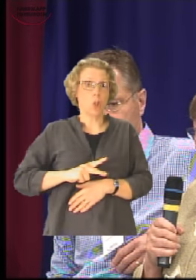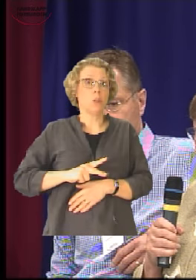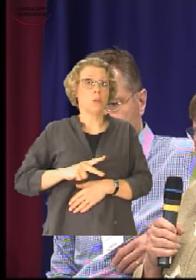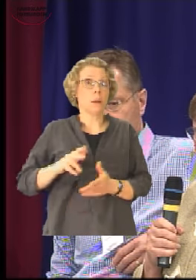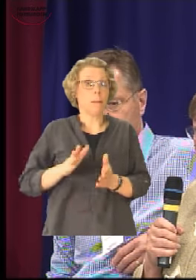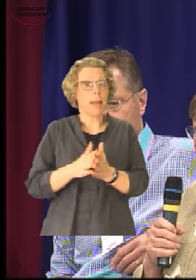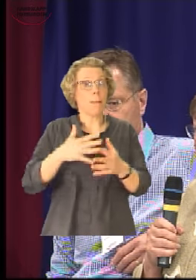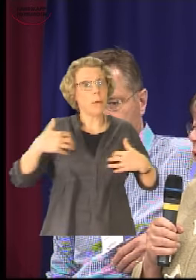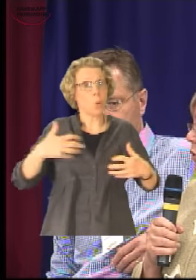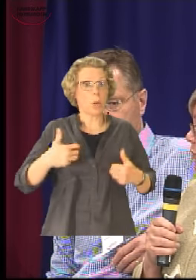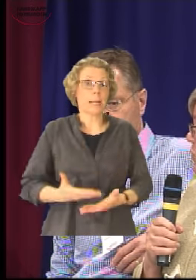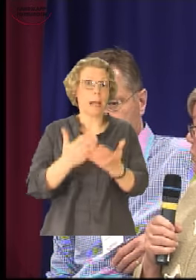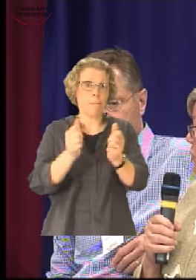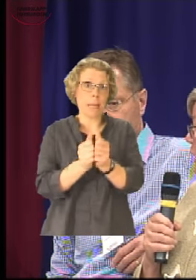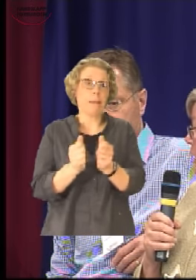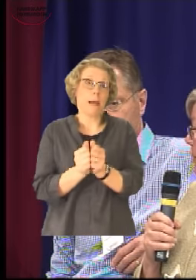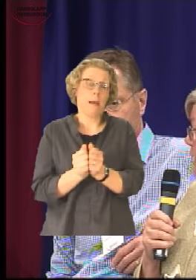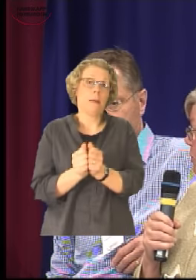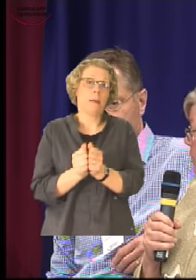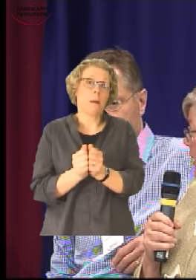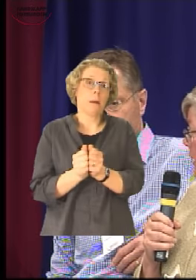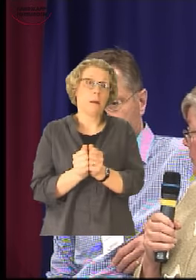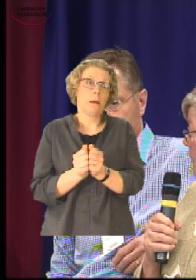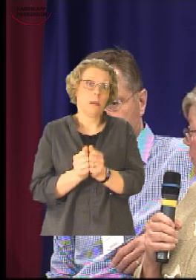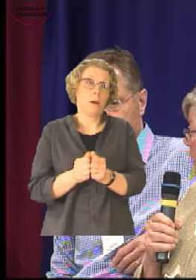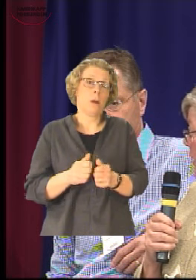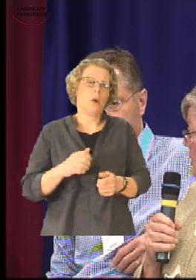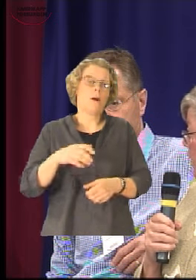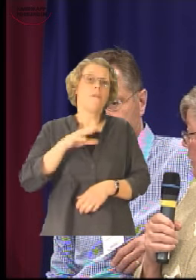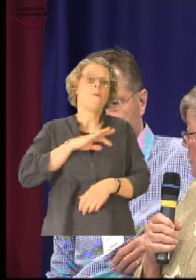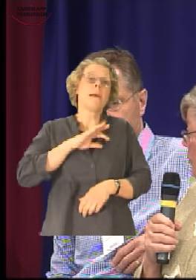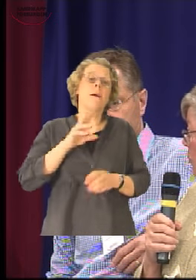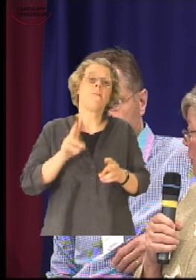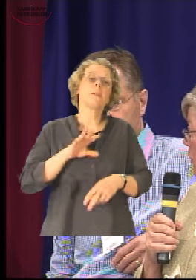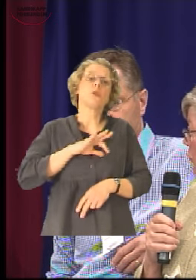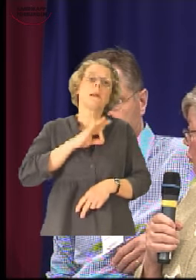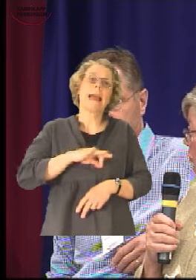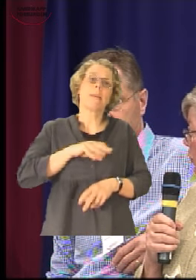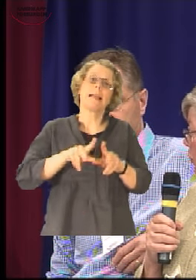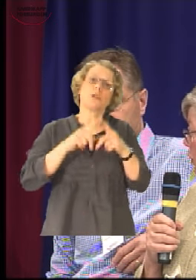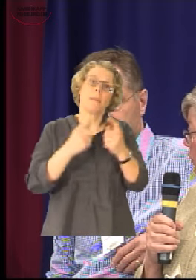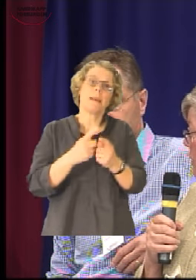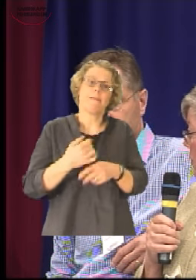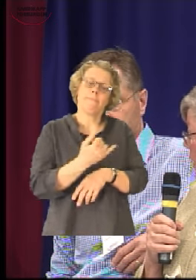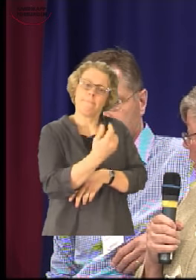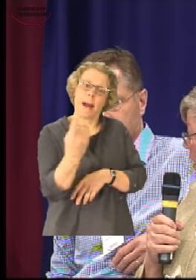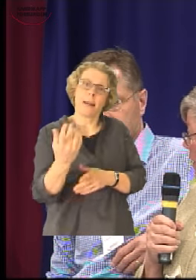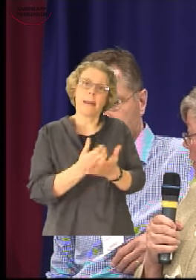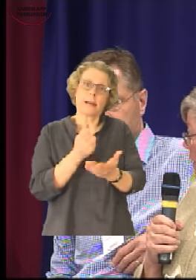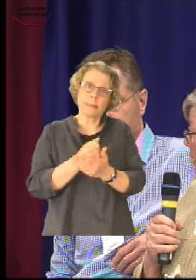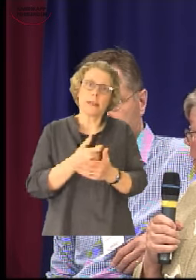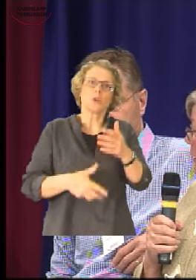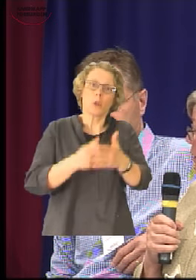biologiska hjälpmedel. Och det finns ju också en läkemedelskommitté inom varje landsting som lyfter upp frågorna och diskuterar